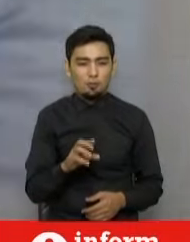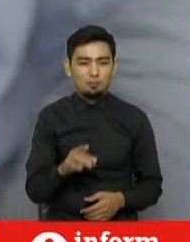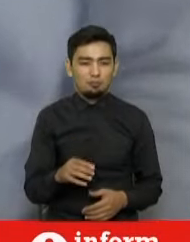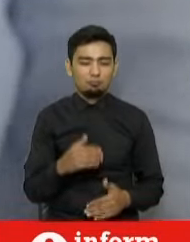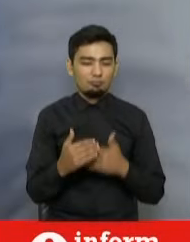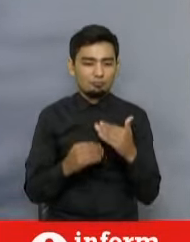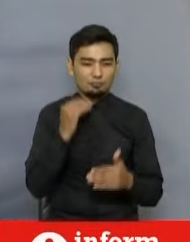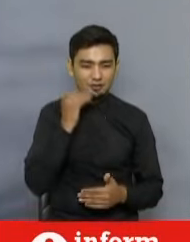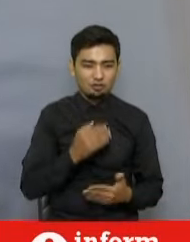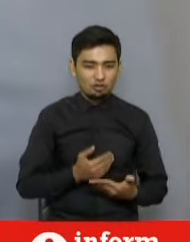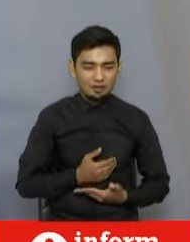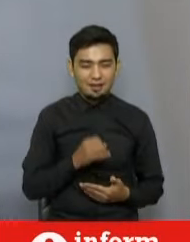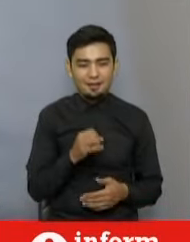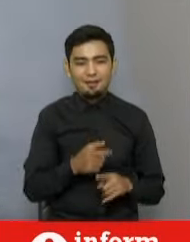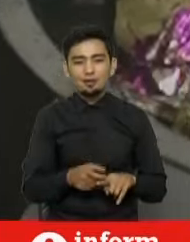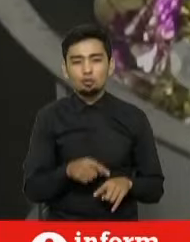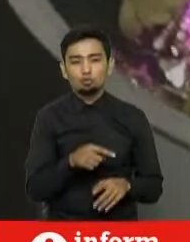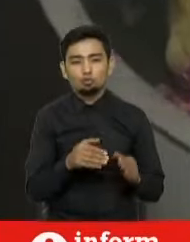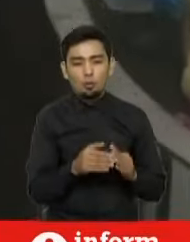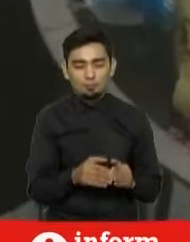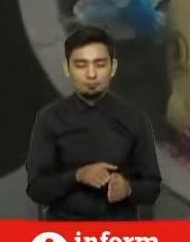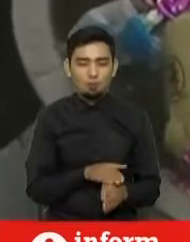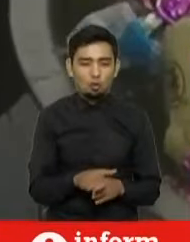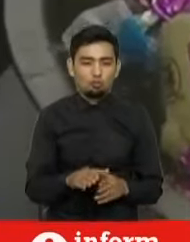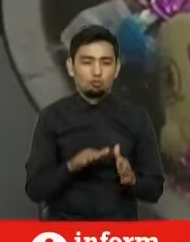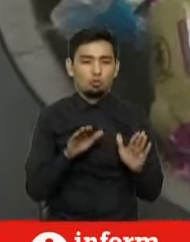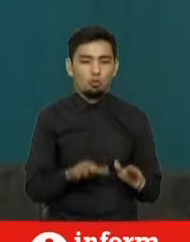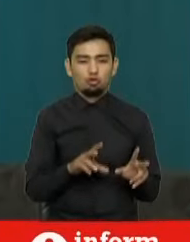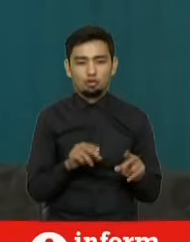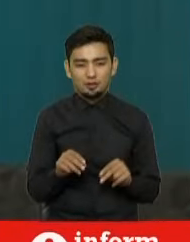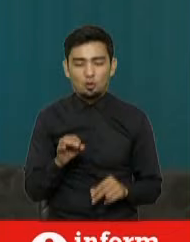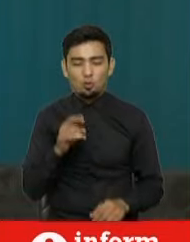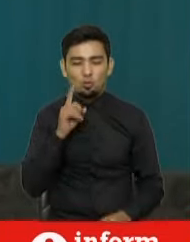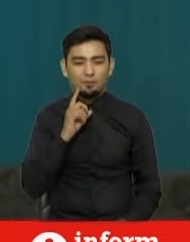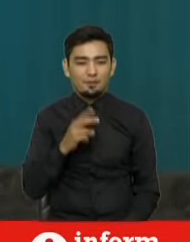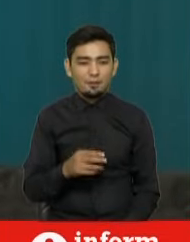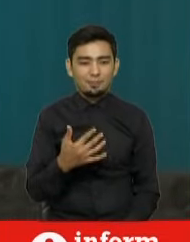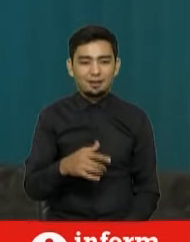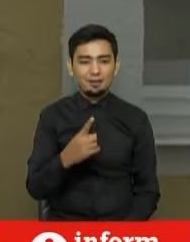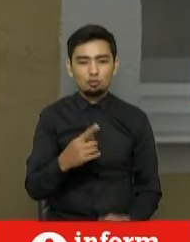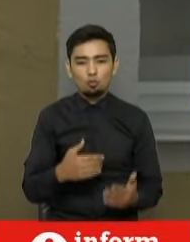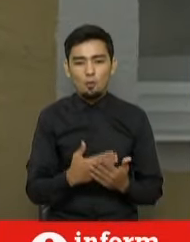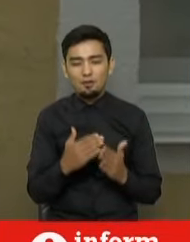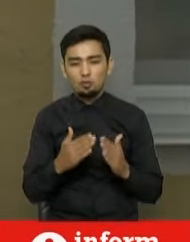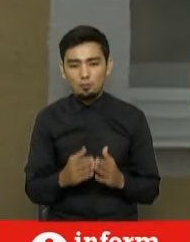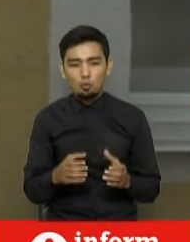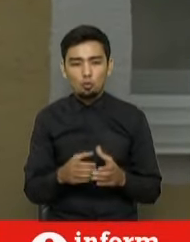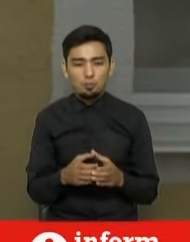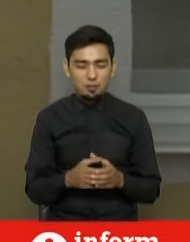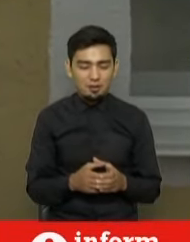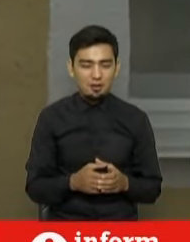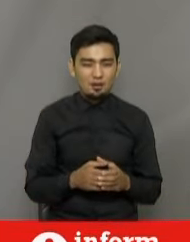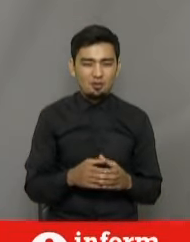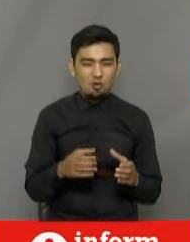притворялось в жизни, чтобы в этом доме он наполнялся только счастьем, уютом. 51 новый дом построила группа компаний